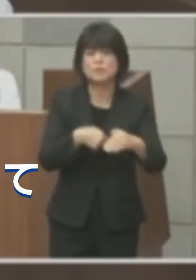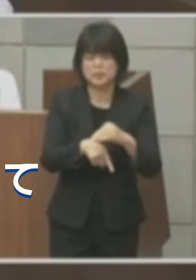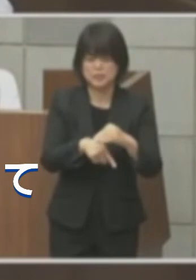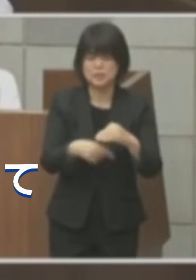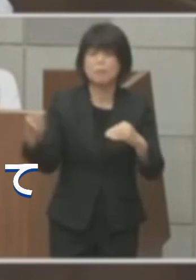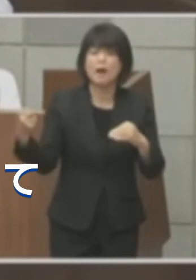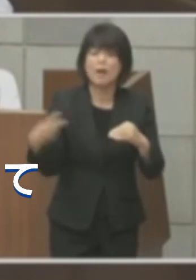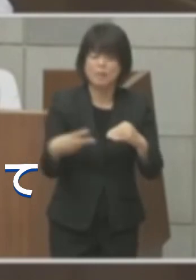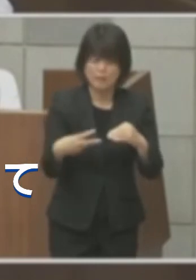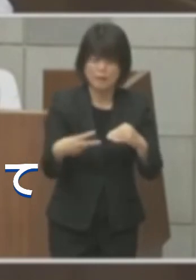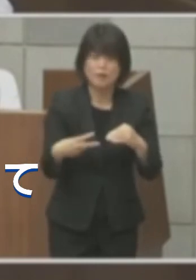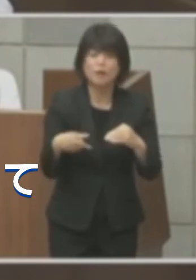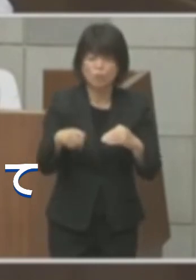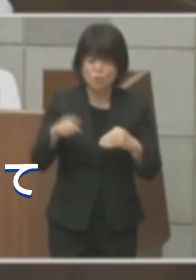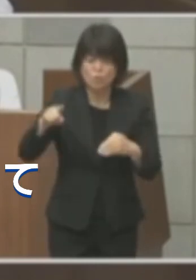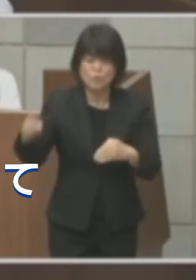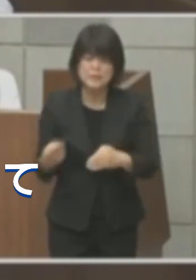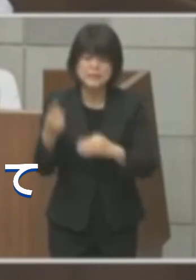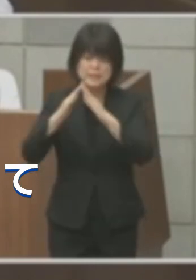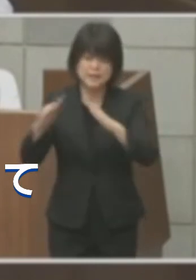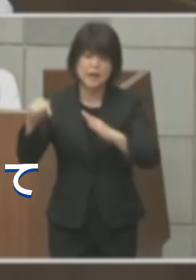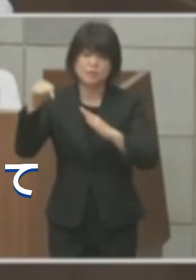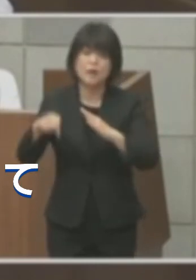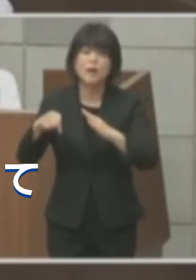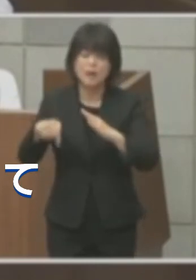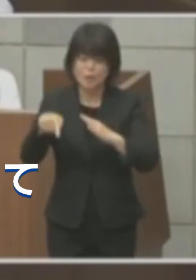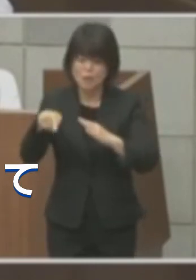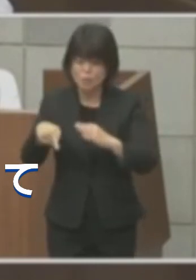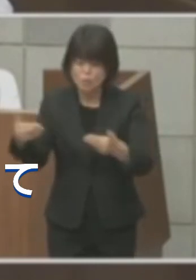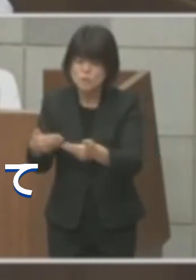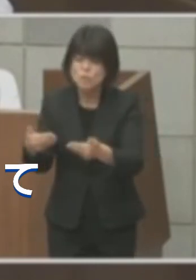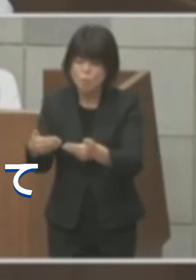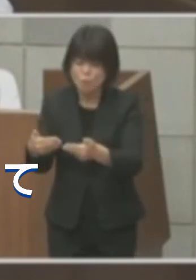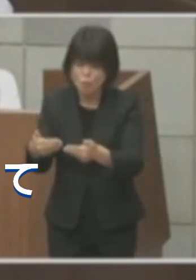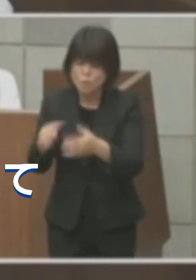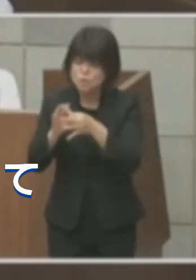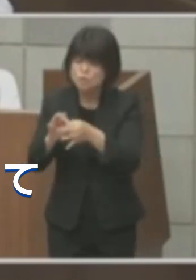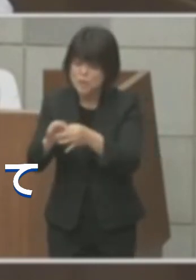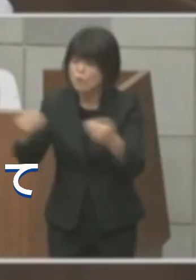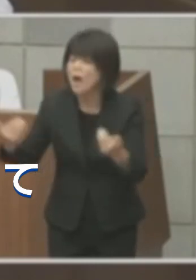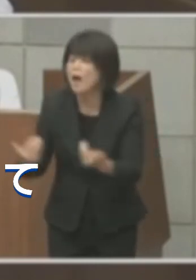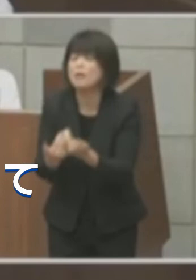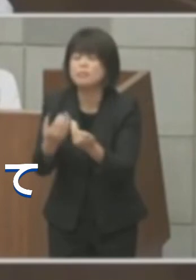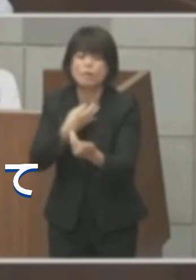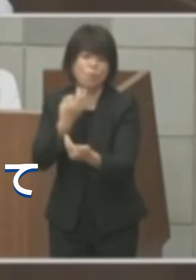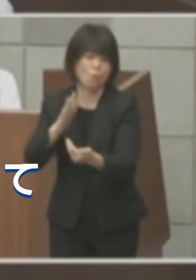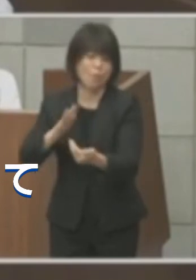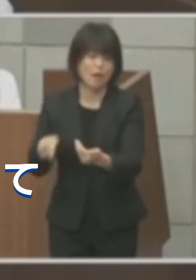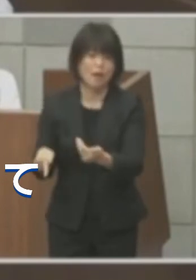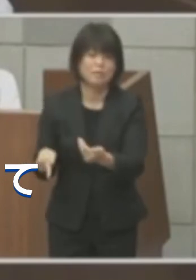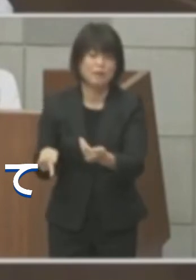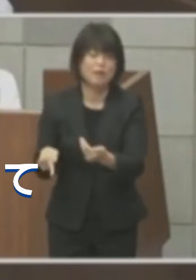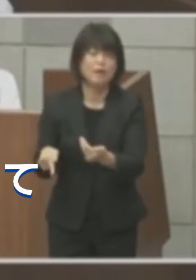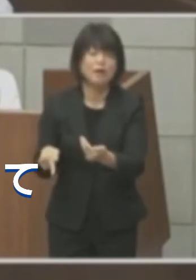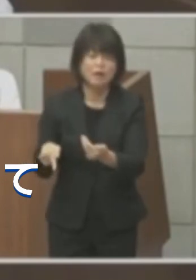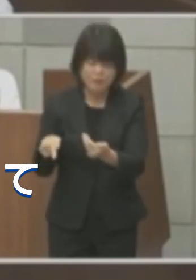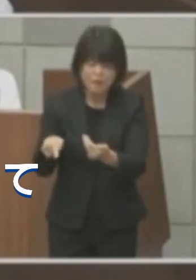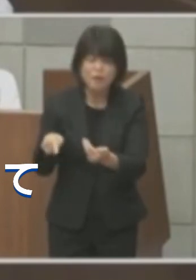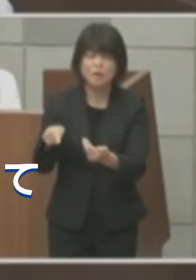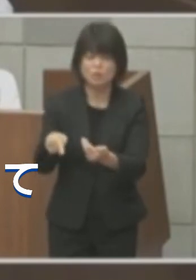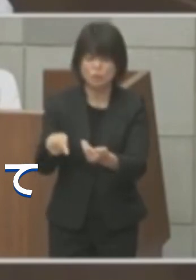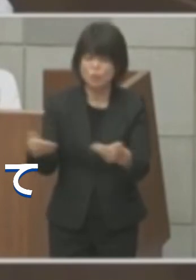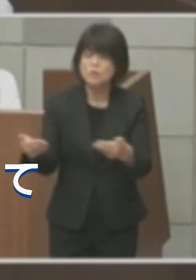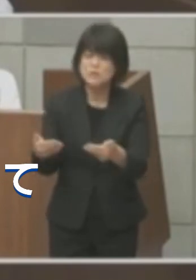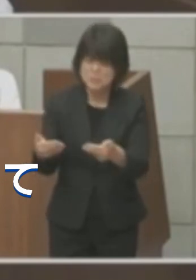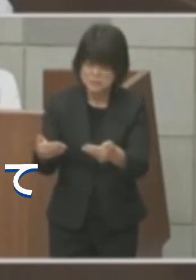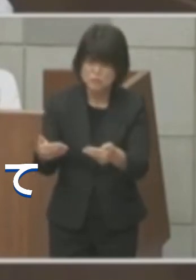して当該臨時会において本事業そのものへの反対のご意見がなかったことや、本事業を時期